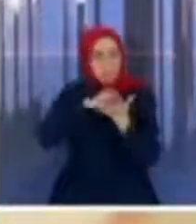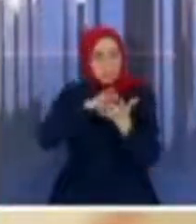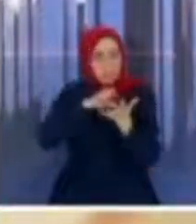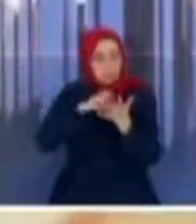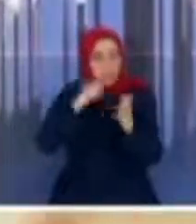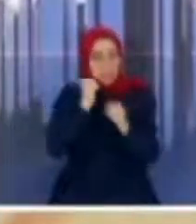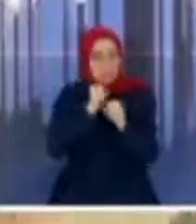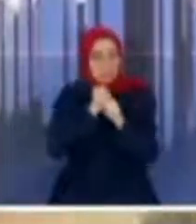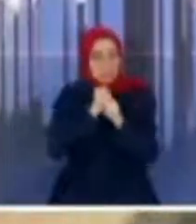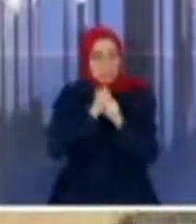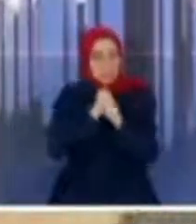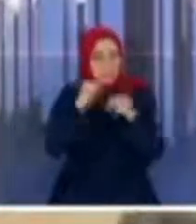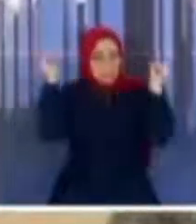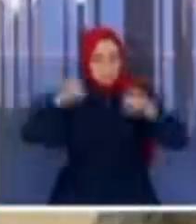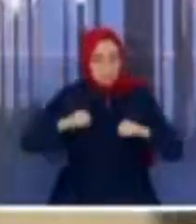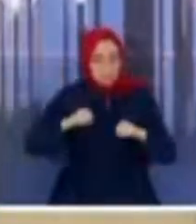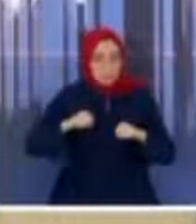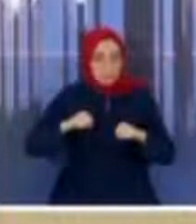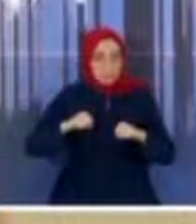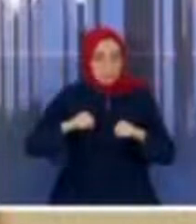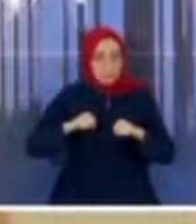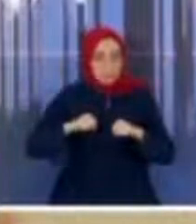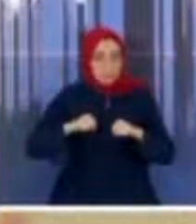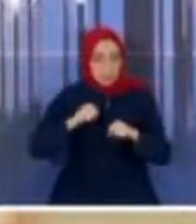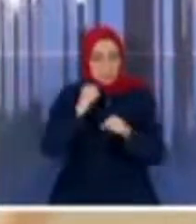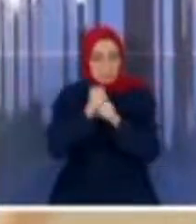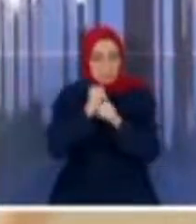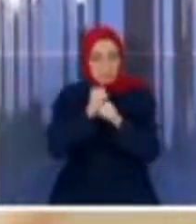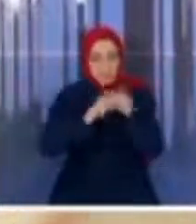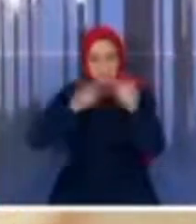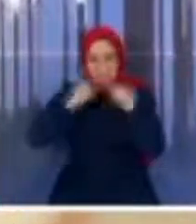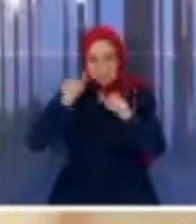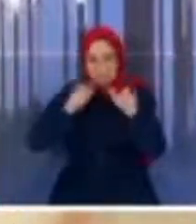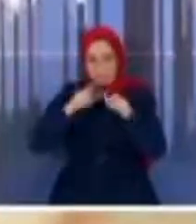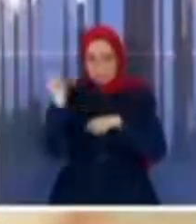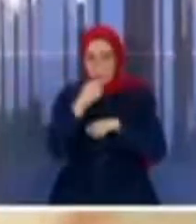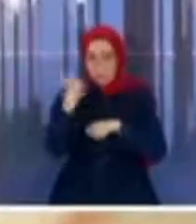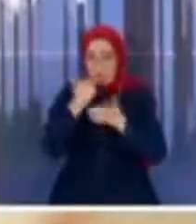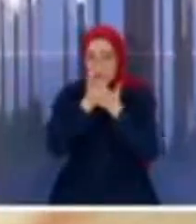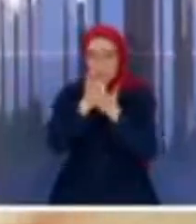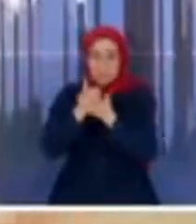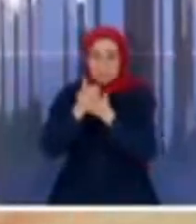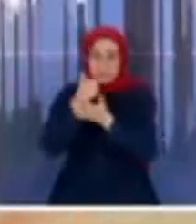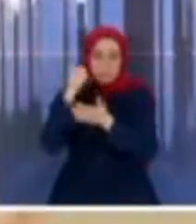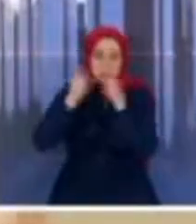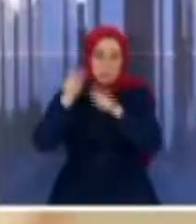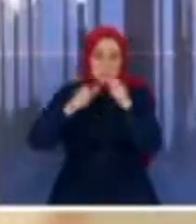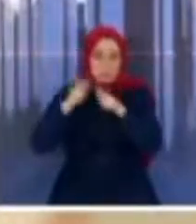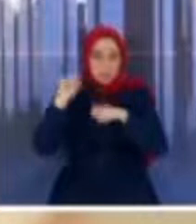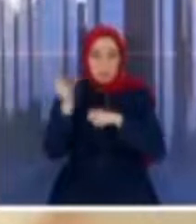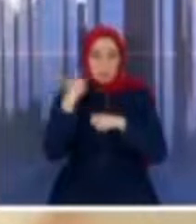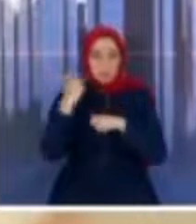فونكسيونيل. أوكي برينسيبالمون باش يخدم على الإسعافات الأولية، ولكنه باش يكون اليوم العبيد كل ماشيين في ناحية